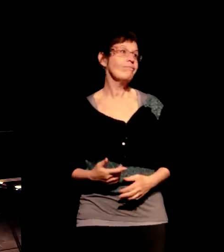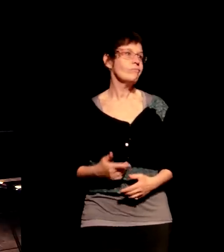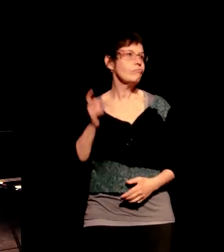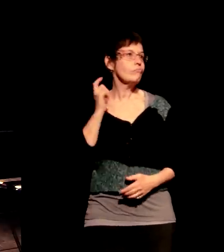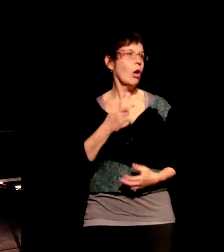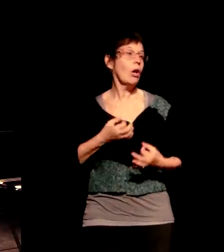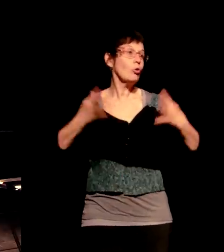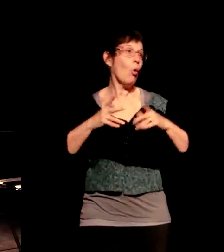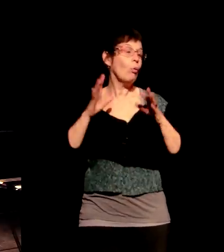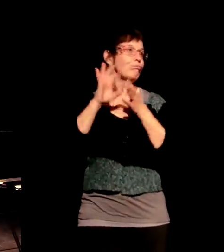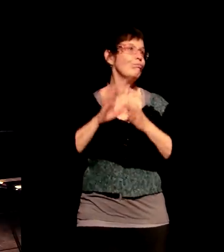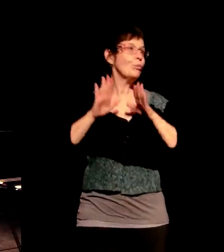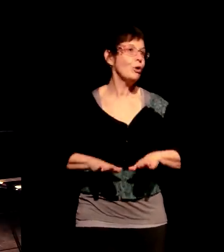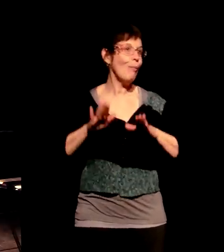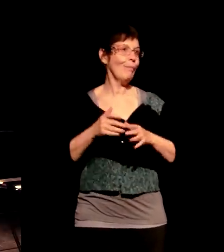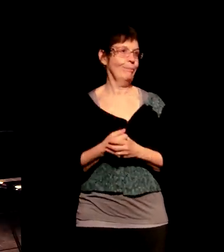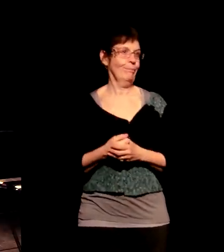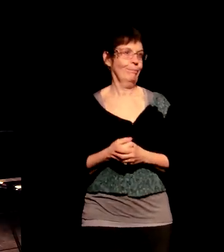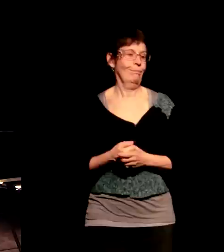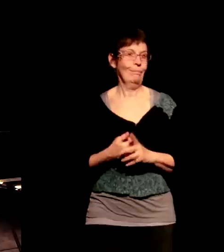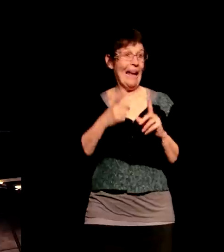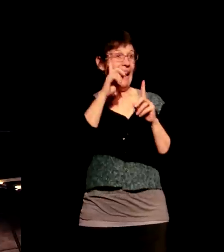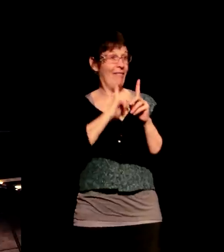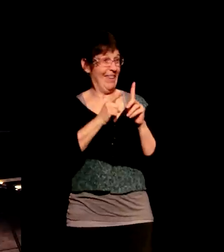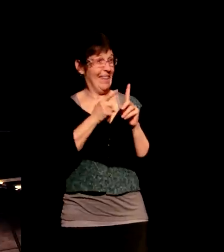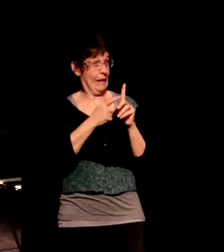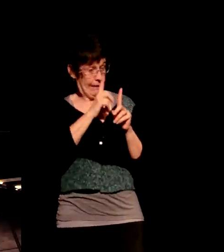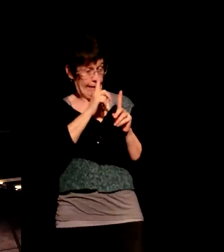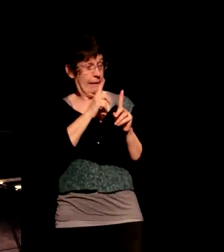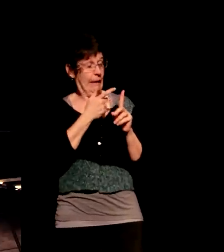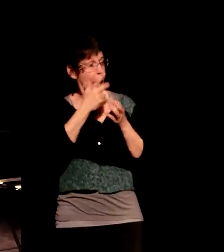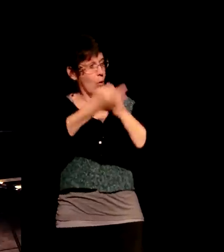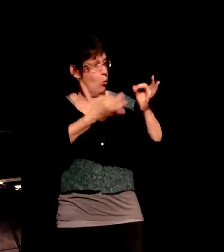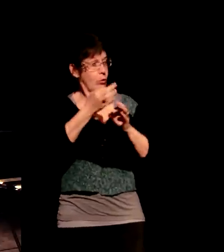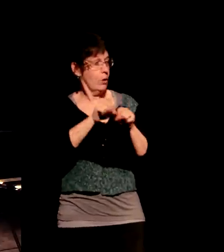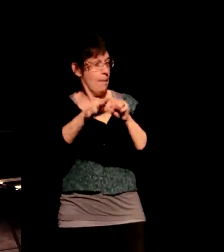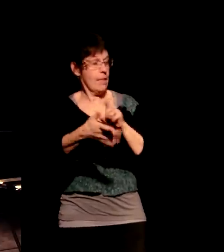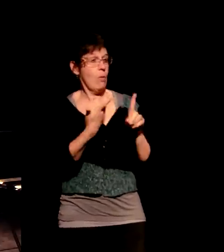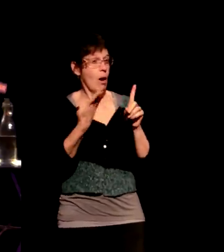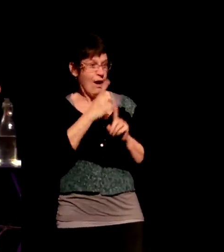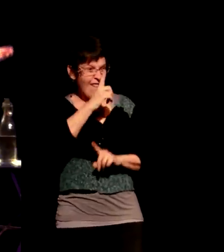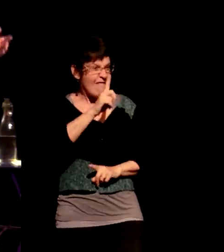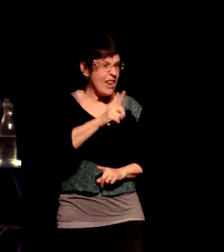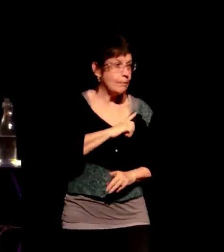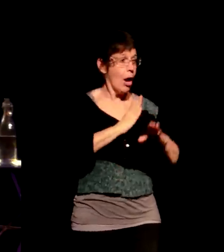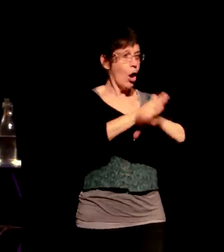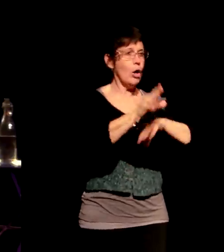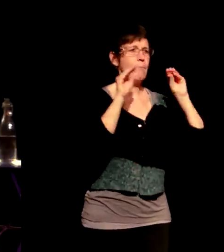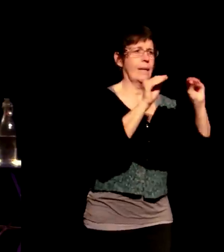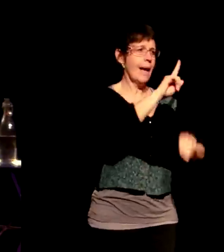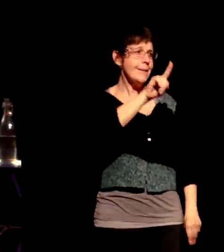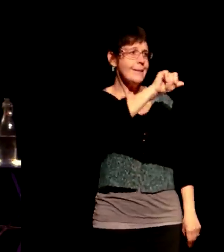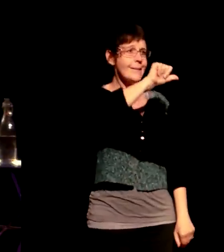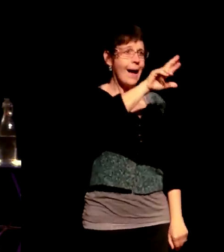nana disant dans les médias, j'ai fait exprès d'aller acheter ma robe chez Zara ou je sais pas qui, là. En quoi c'est musulman, dame?